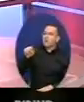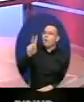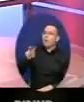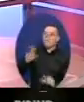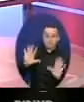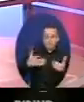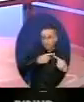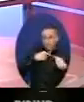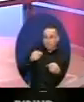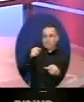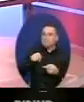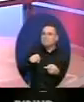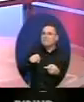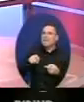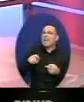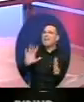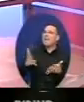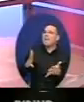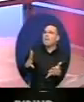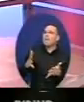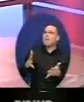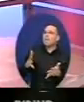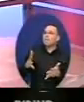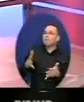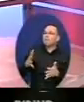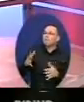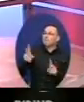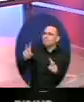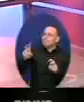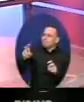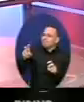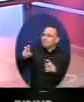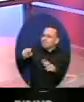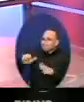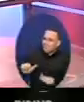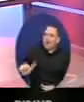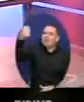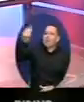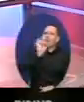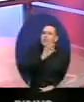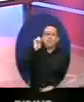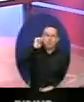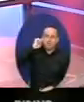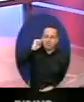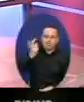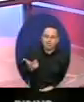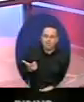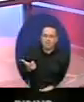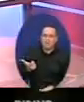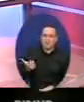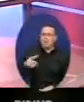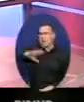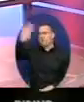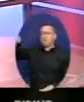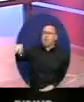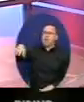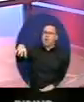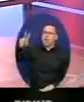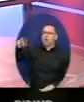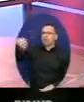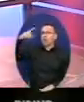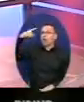שאת אומרת היא החתרנות הנשית יכול להיות, משום שאנחנו חיים בעידן שמייצר מודלים אוטופיים כאלה, פנטסטיים